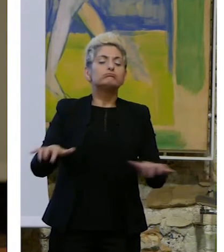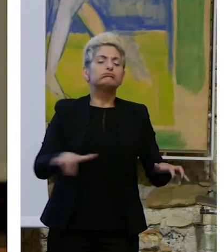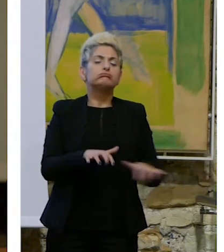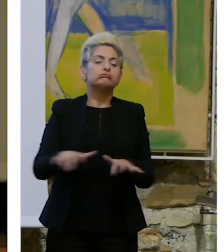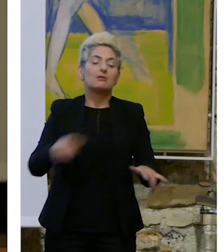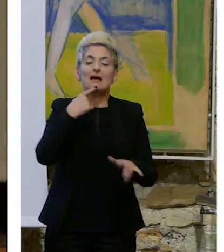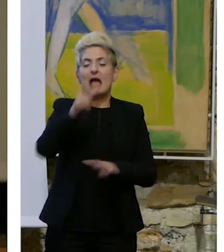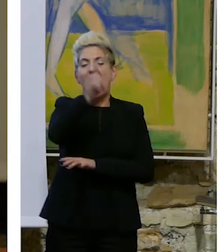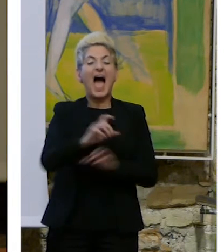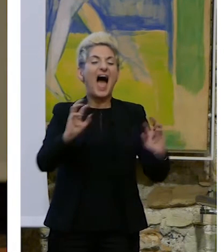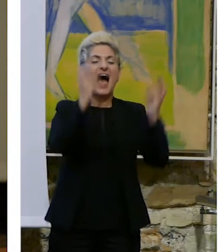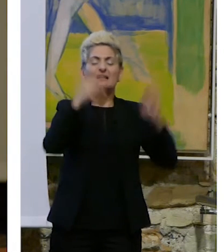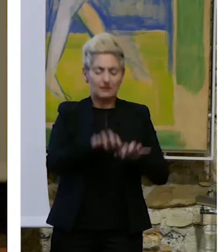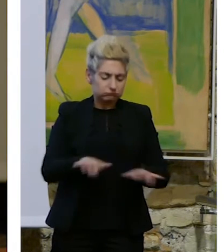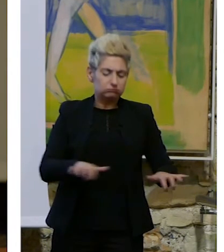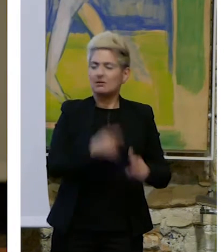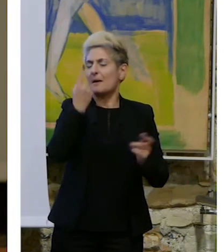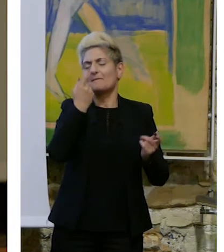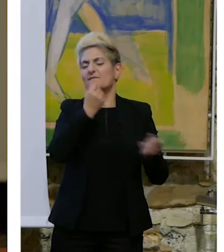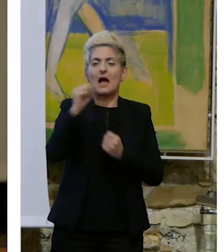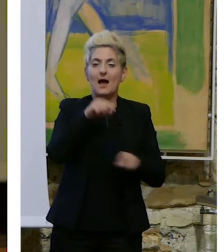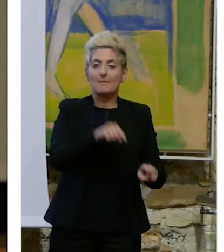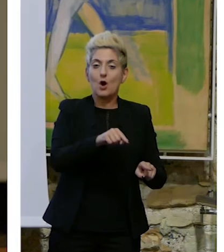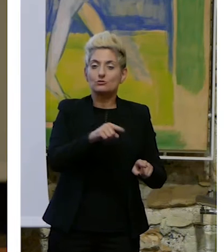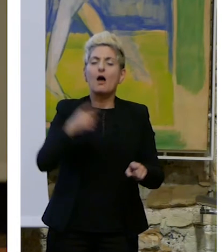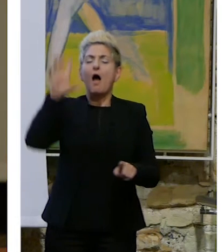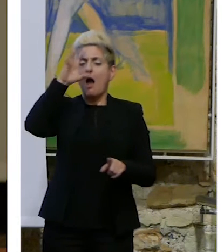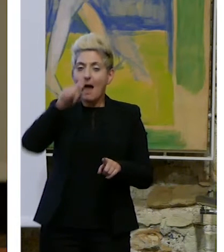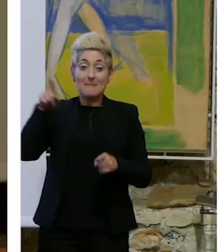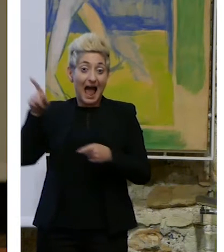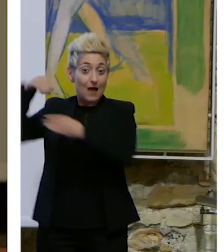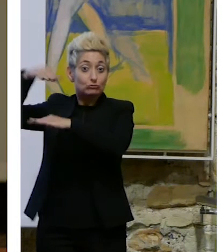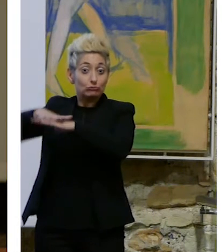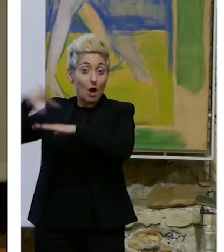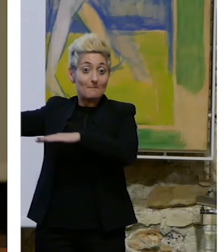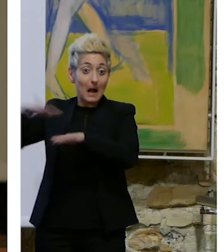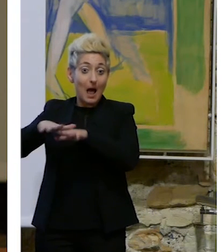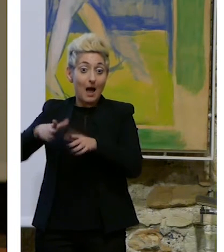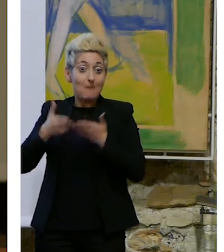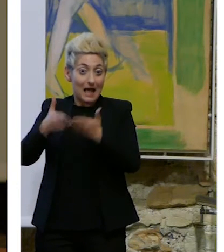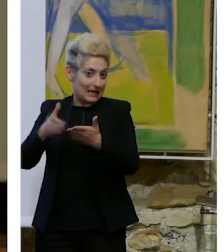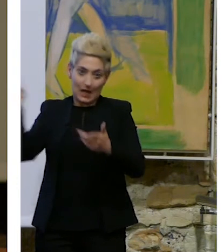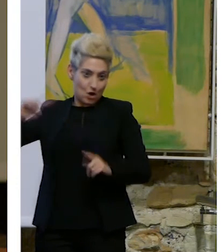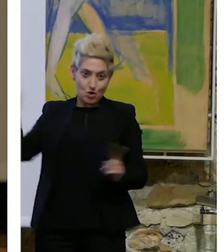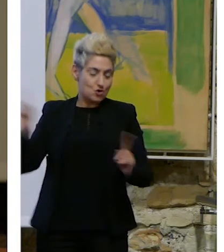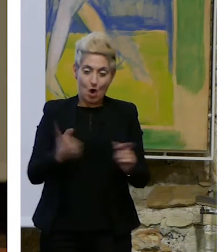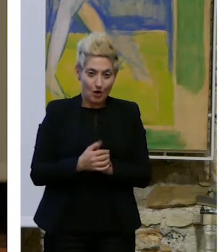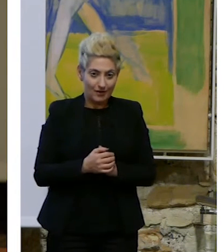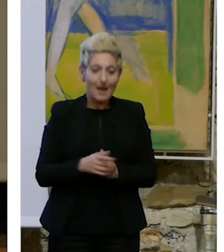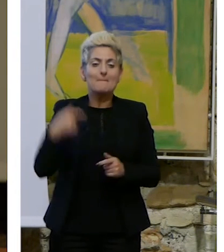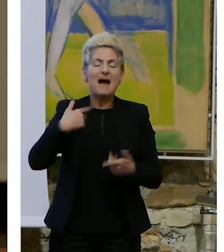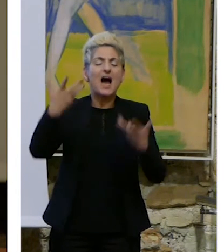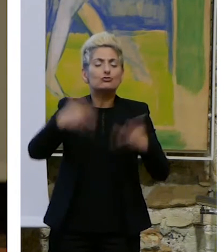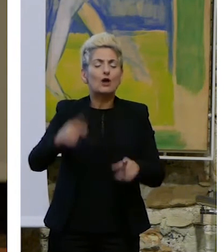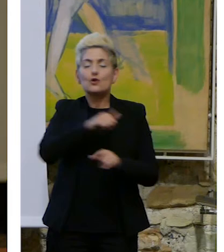ho l'impressione di avere rielaborato. Quindi noi percepiamo attraverso la fisicità, da un lato, ma elaboriamo